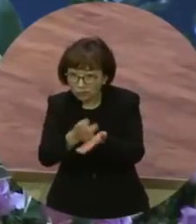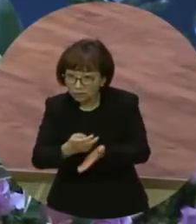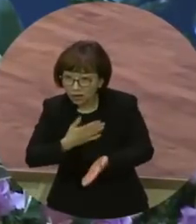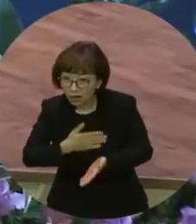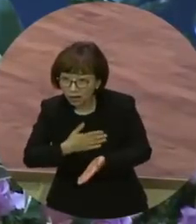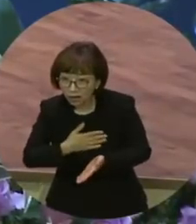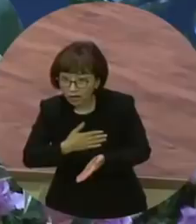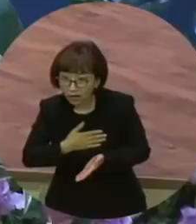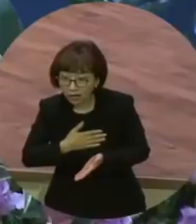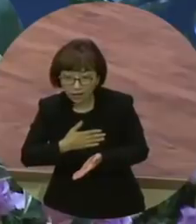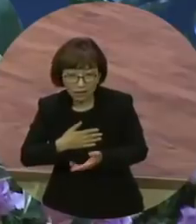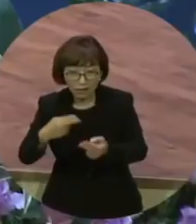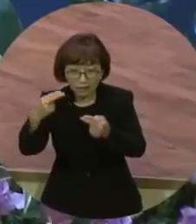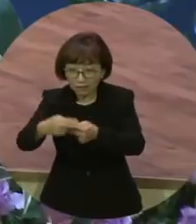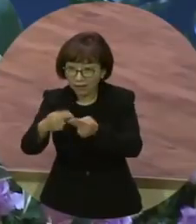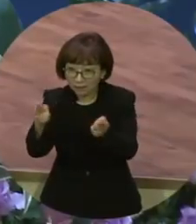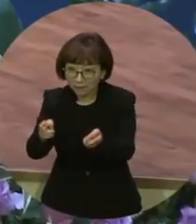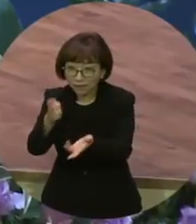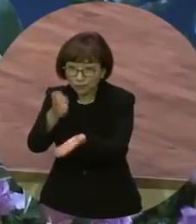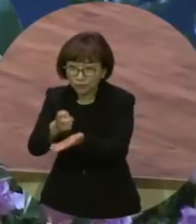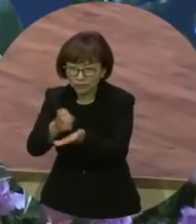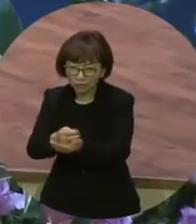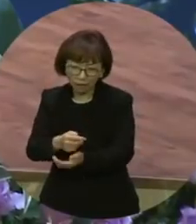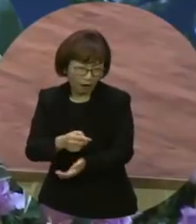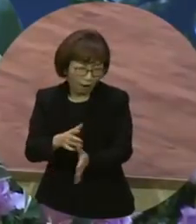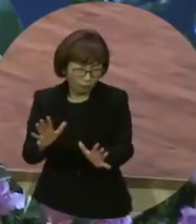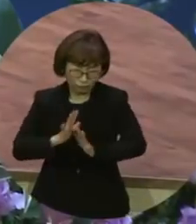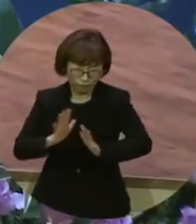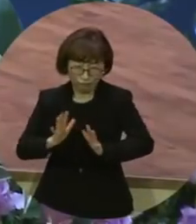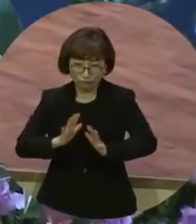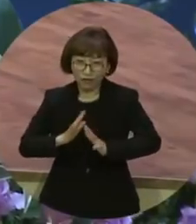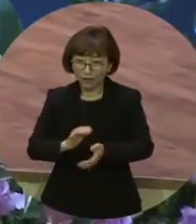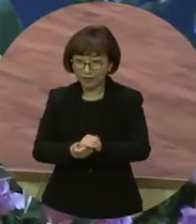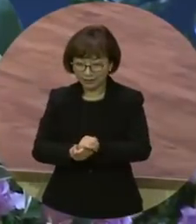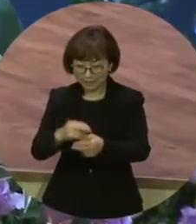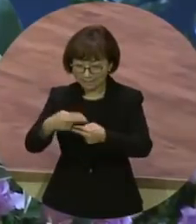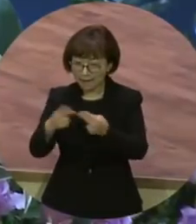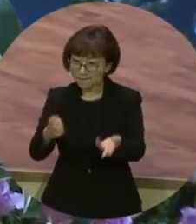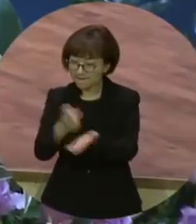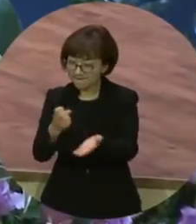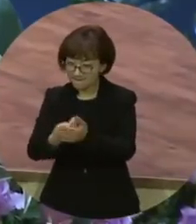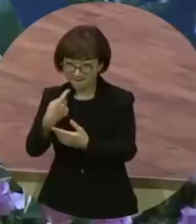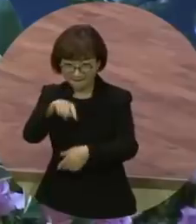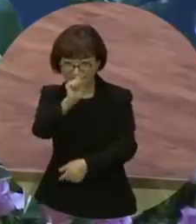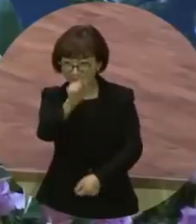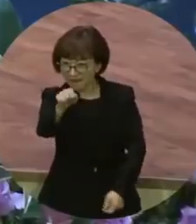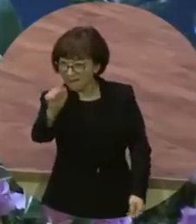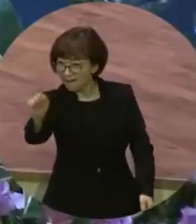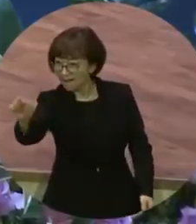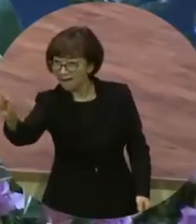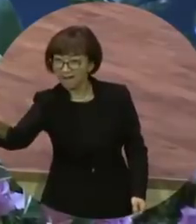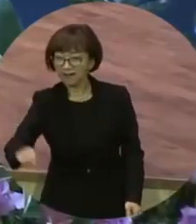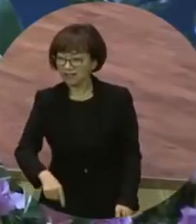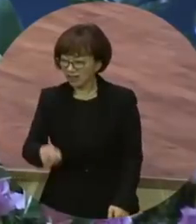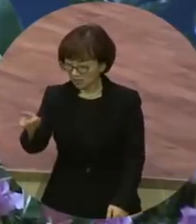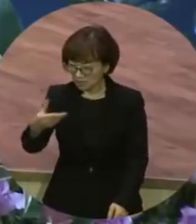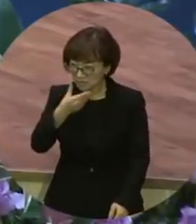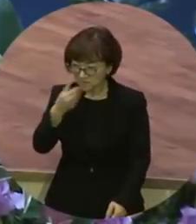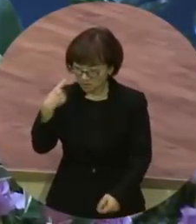율법에 상처받은 사람은 다락방에서 치유받는데 다락방 율법에 상처받은 사람은 갈 데가 없어요. 다락방 율법이 뭐죠? 너 그거 복음